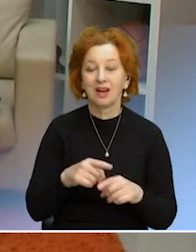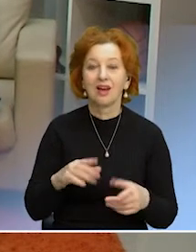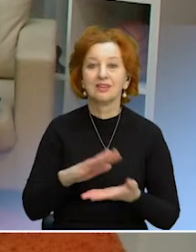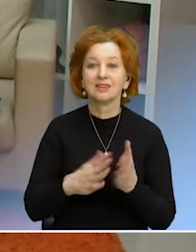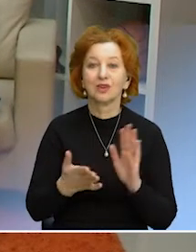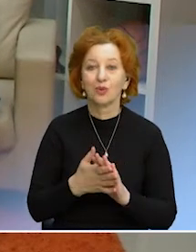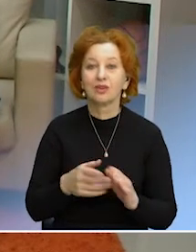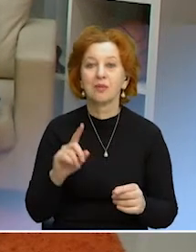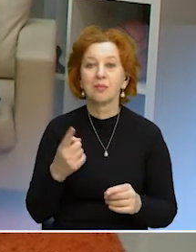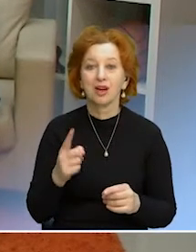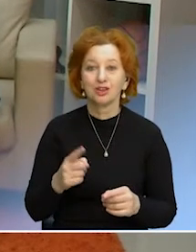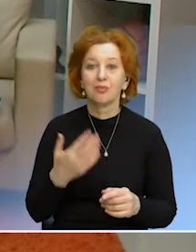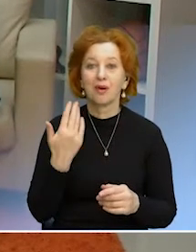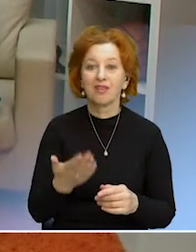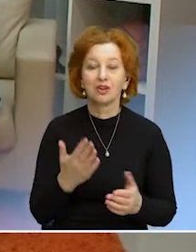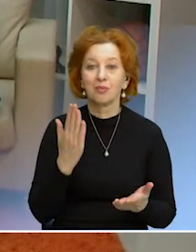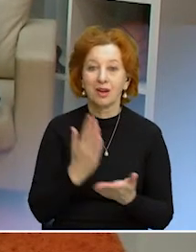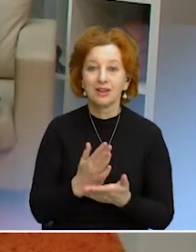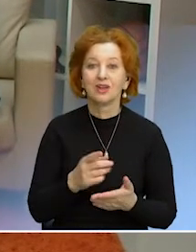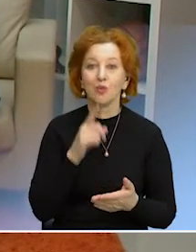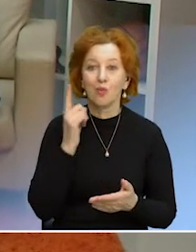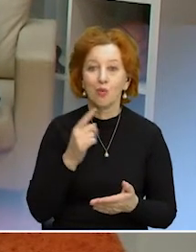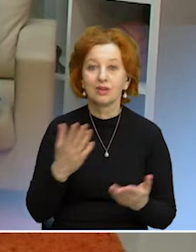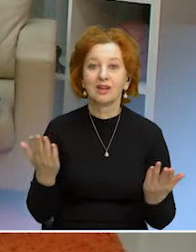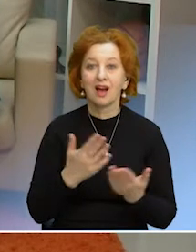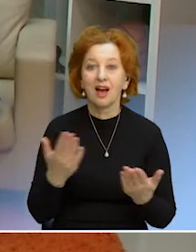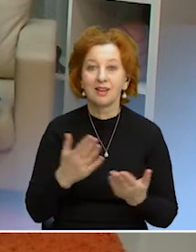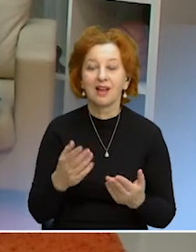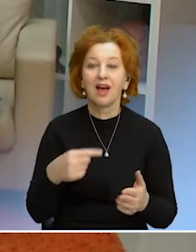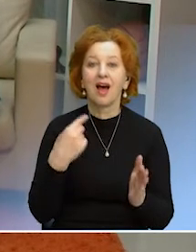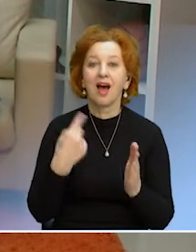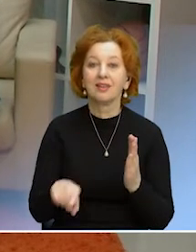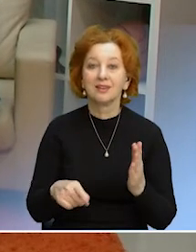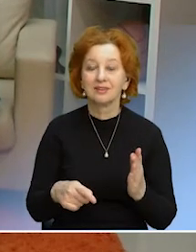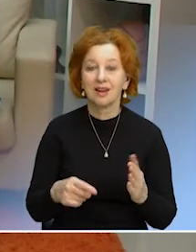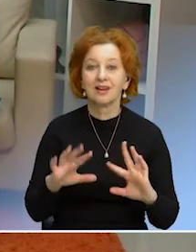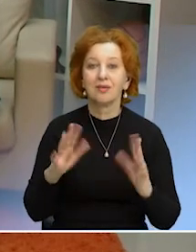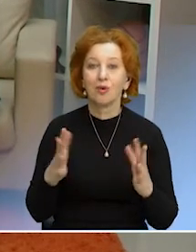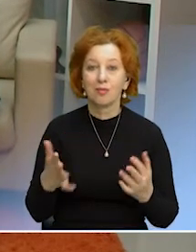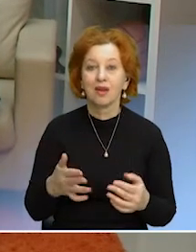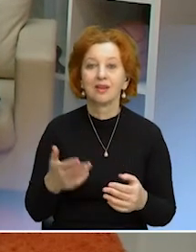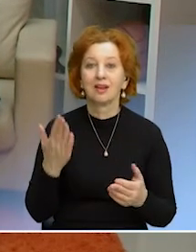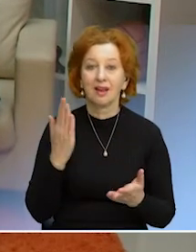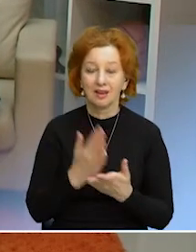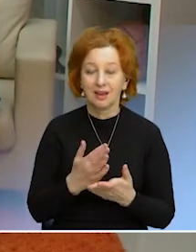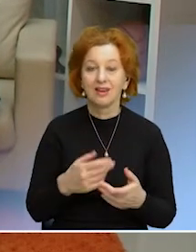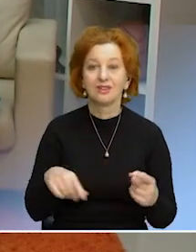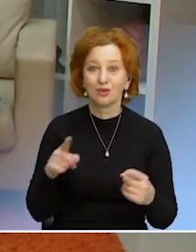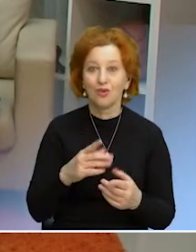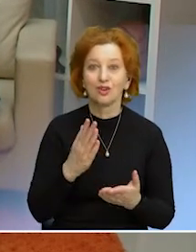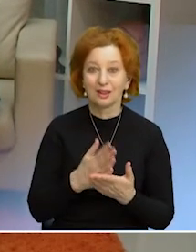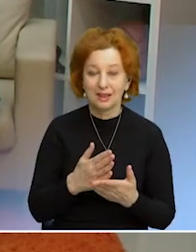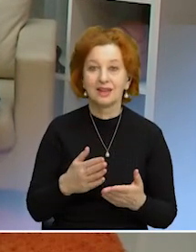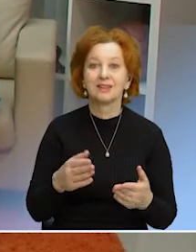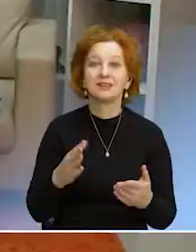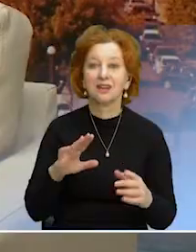ситуации, ощущения вот этого. То есть, по-вашему, есть ли у молодости, как у такой, какие-то отрицательные вот моменты? Нет, мне кажется, в молодости нет